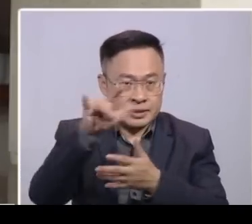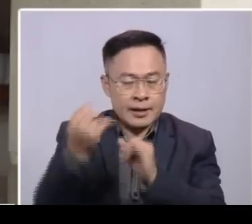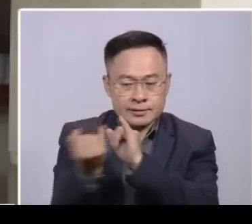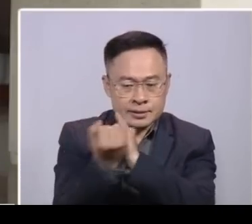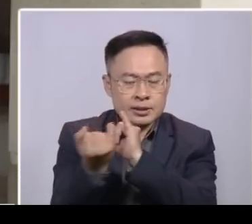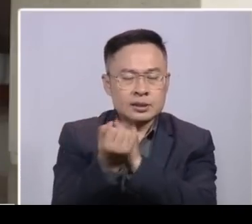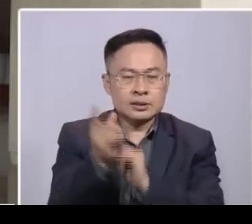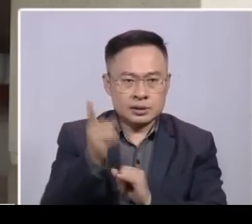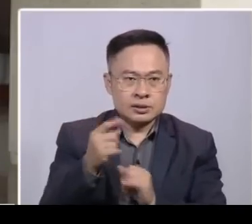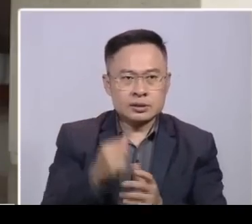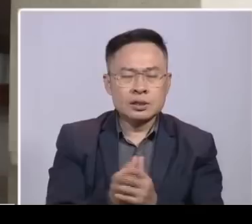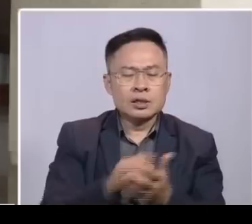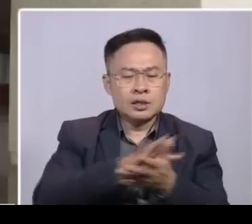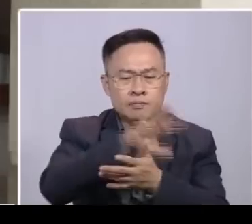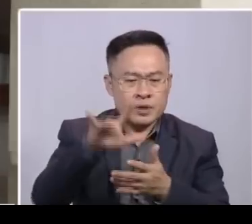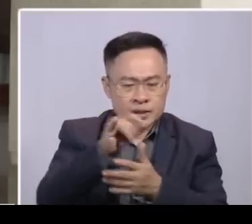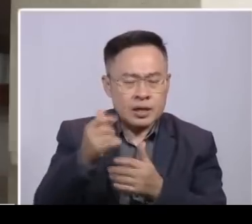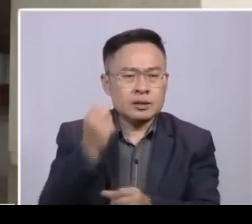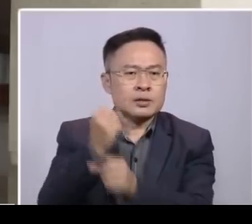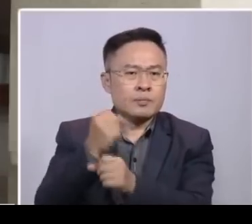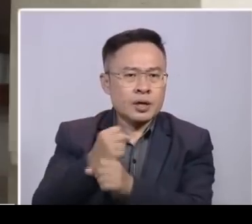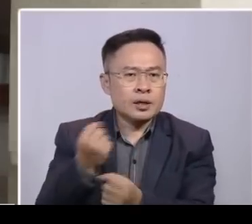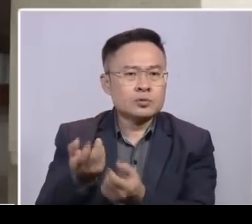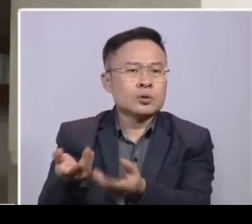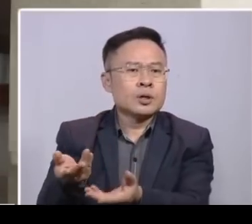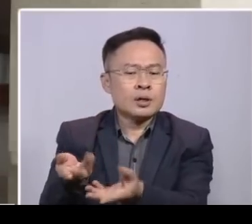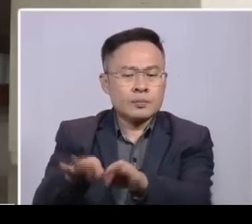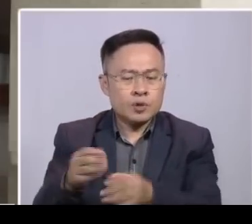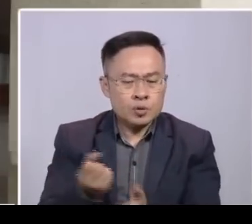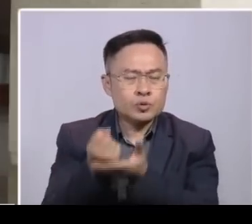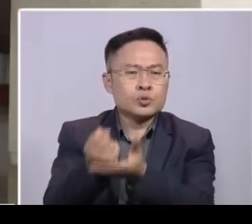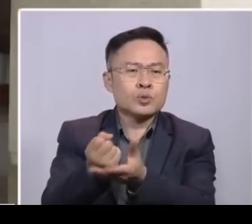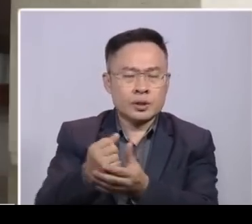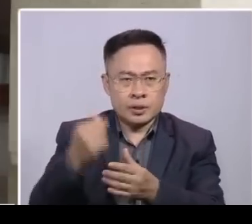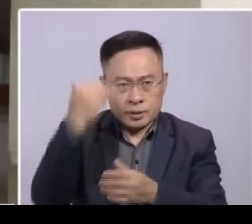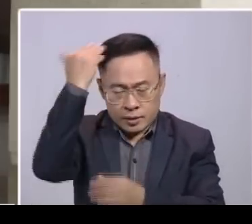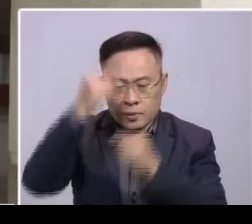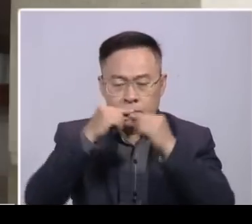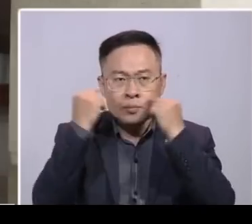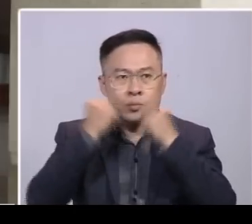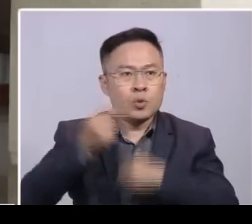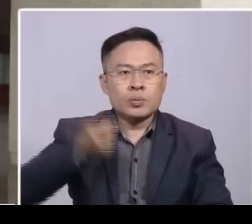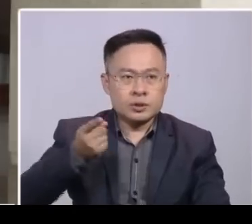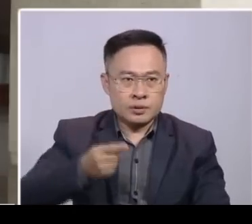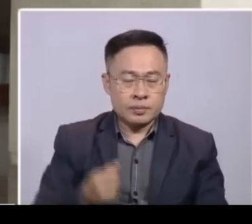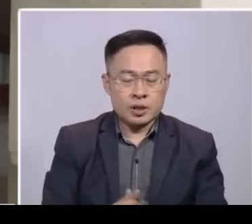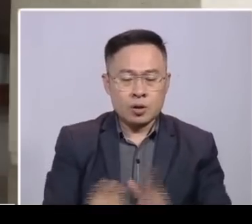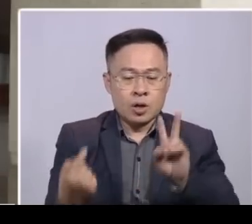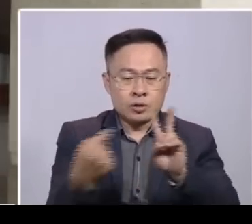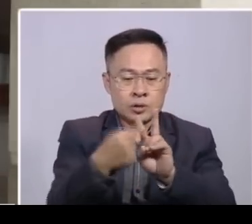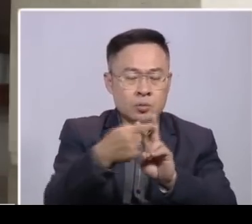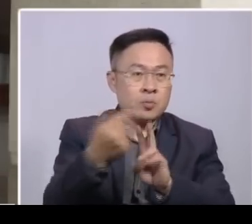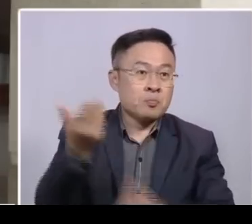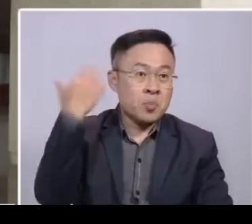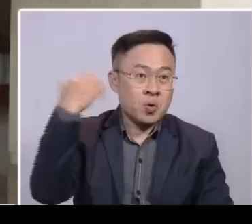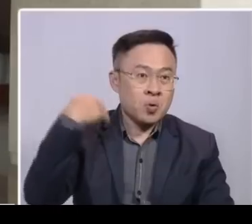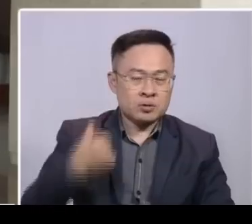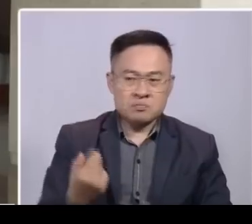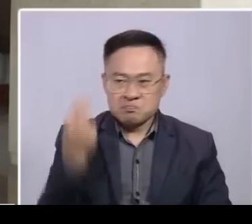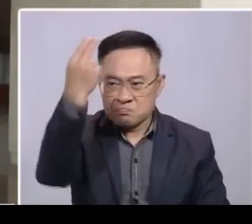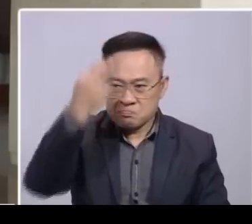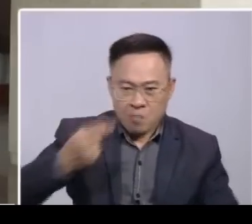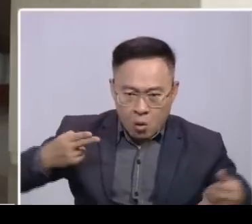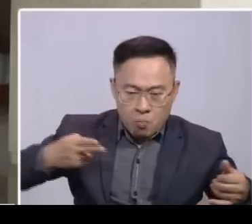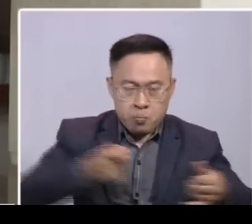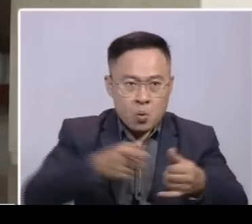ททีเดียวค่ะและที่สำคัญมากกว่านั้น1ใน2คนนี้จากการตรวจสอบประวัติอาชญากรรมพบว่าเคยก่อเหตุยิงถล่มคู่อ